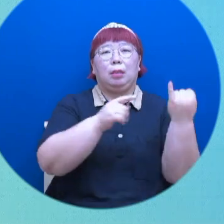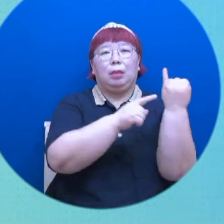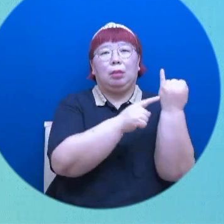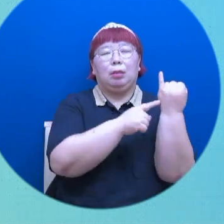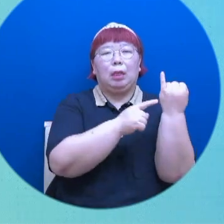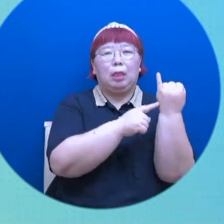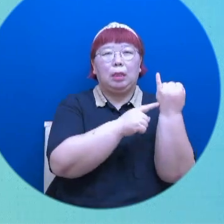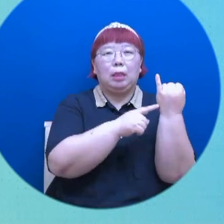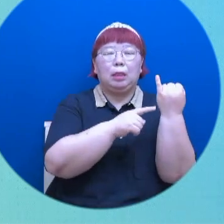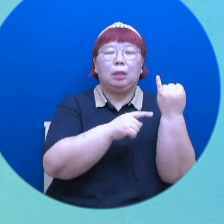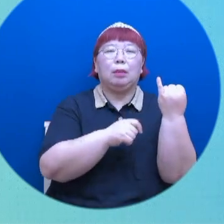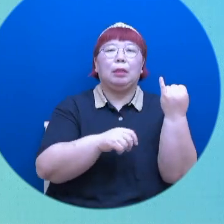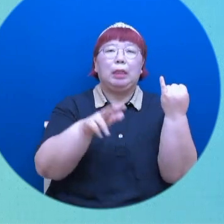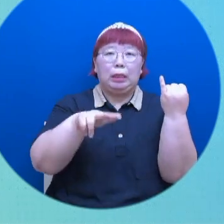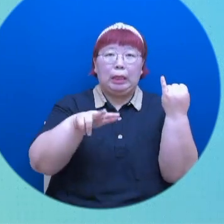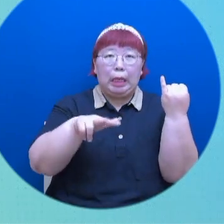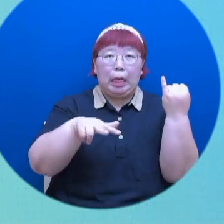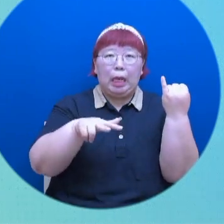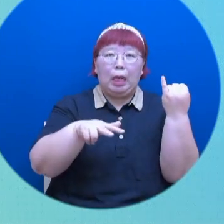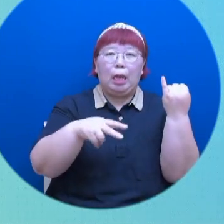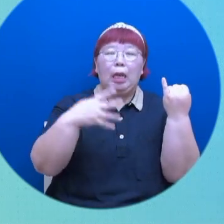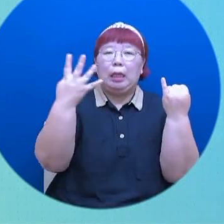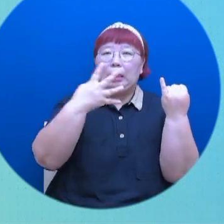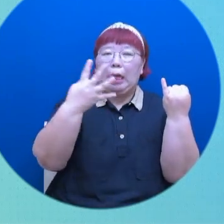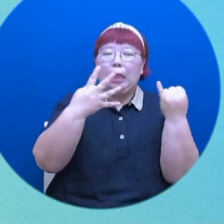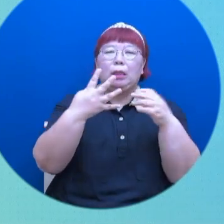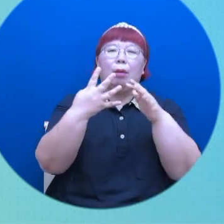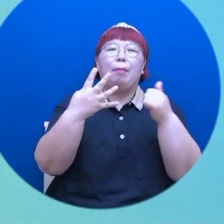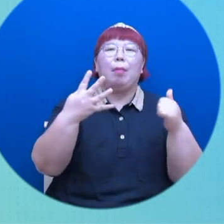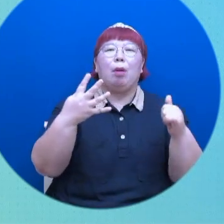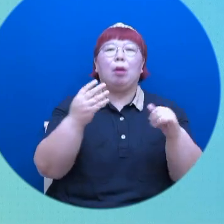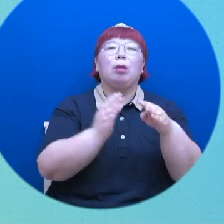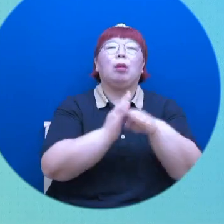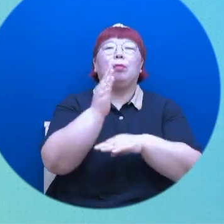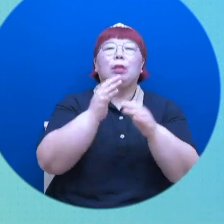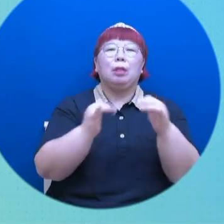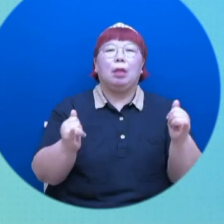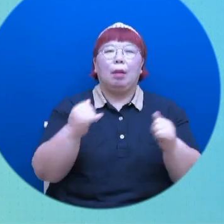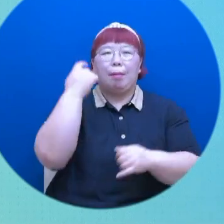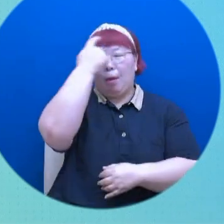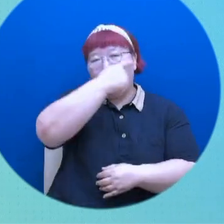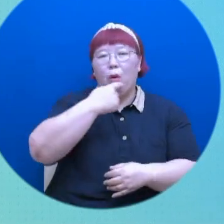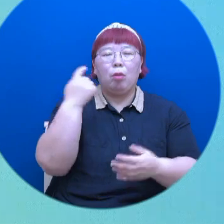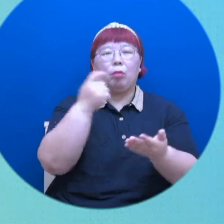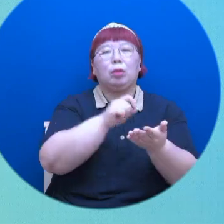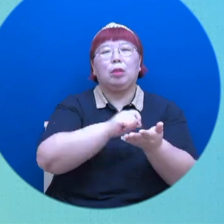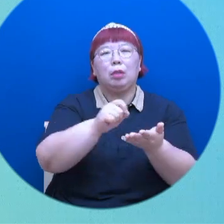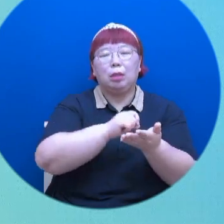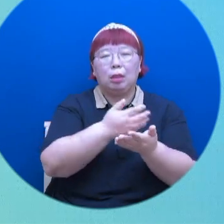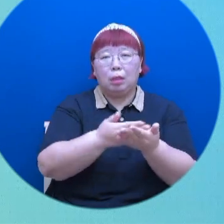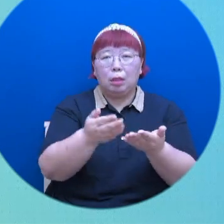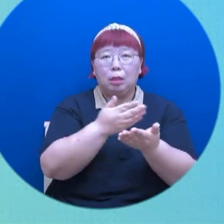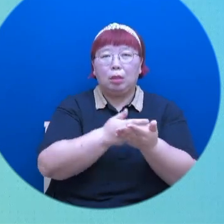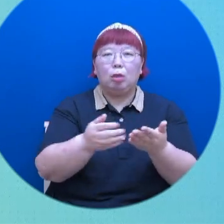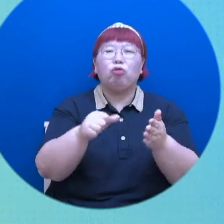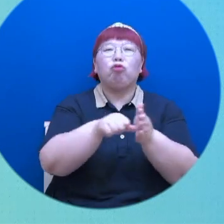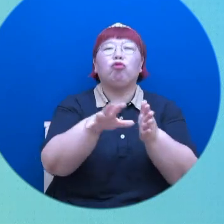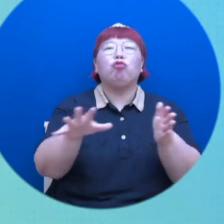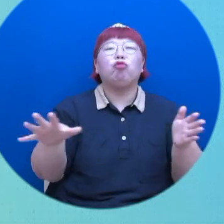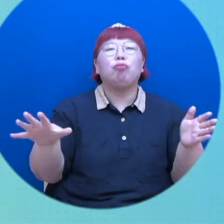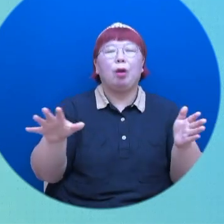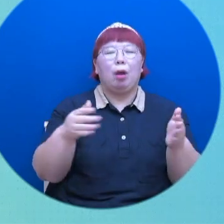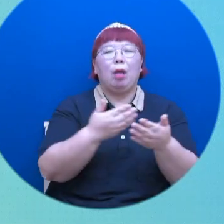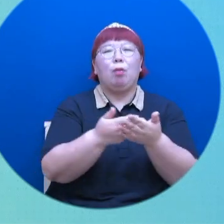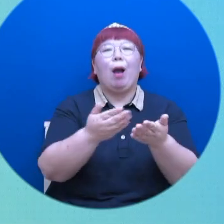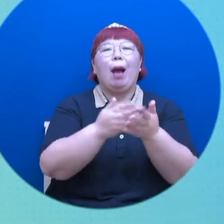이제 자그마치 4,000명이 넘는 사람들의 얼굴을 그려준 유명한 작가가